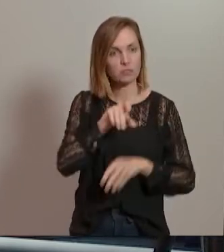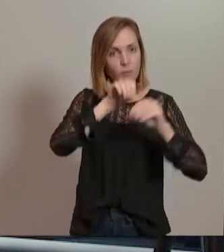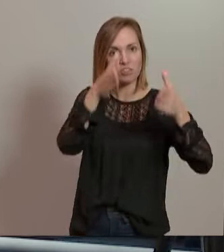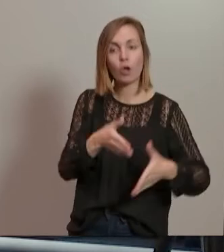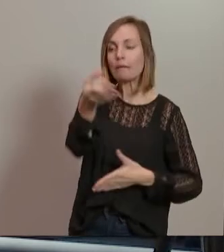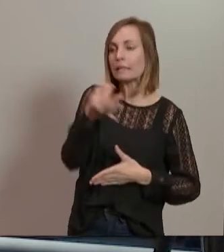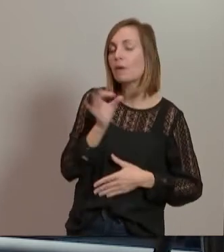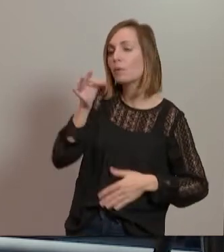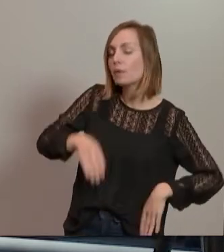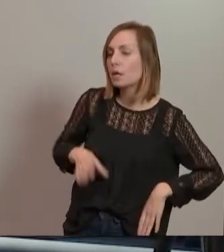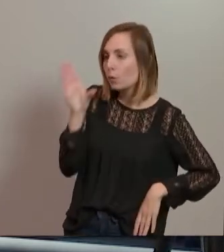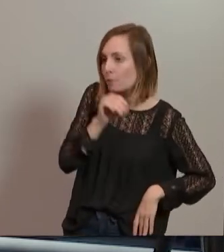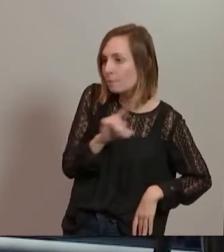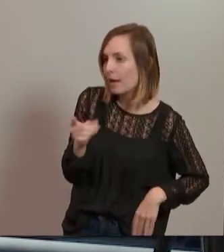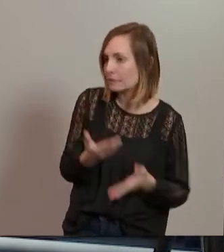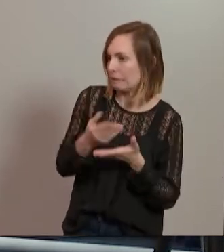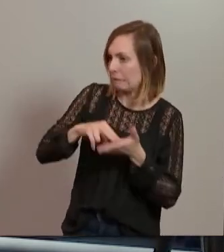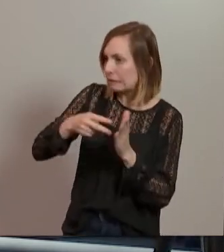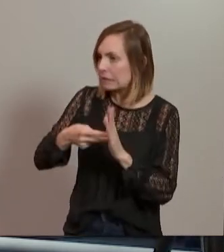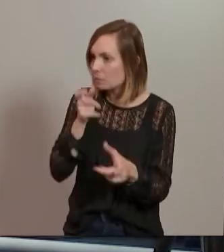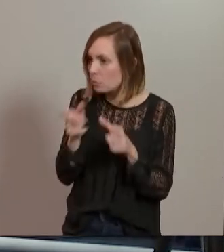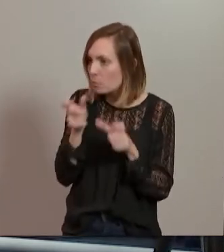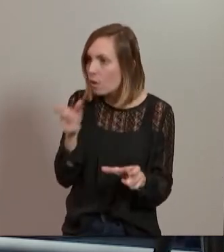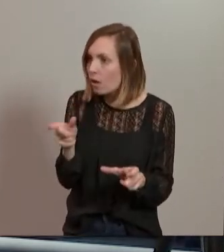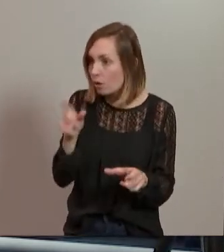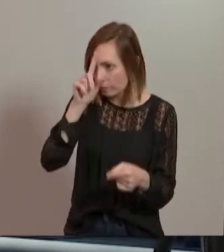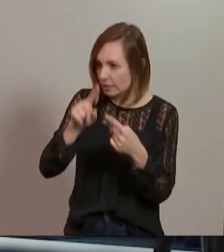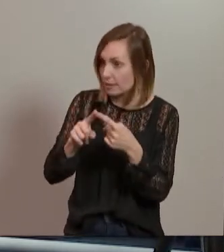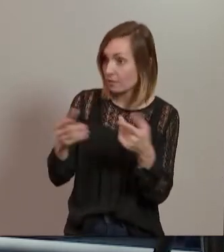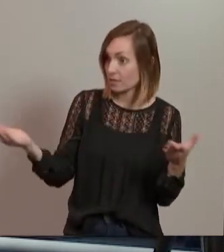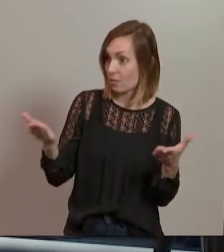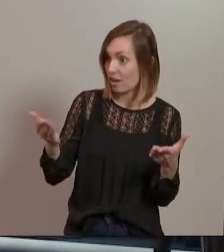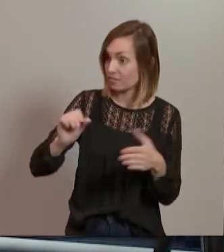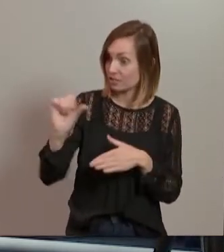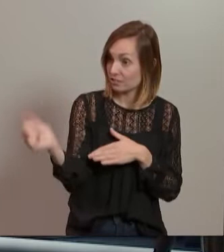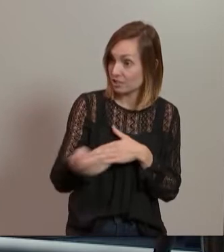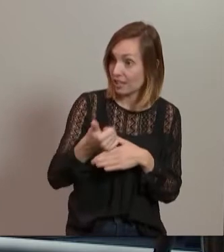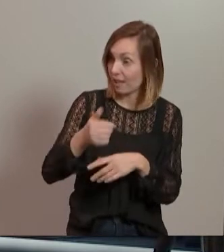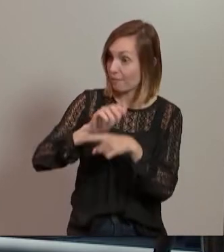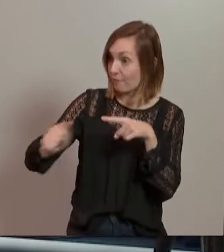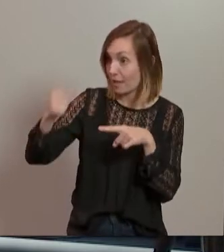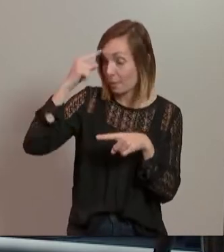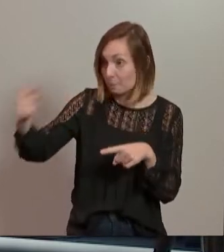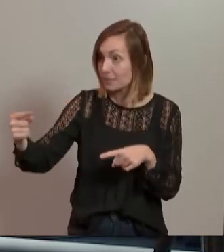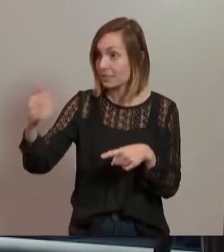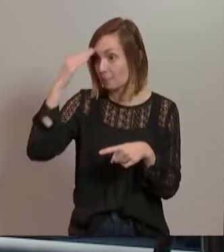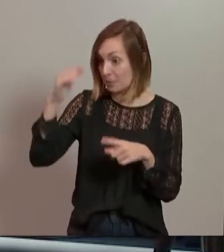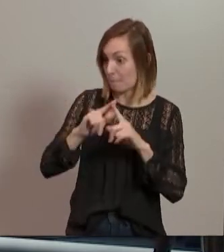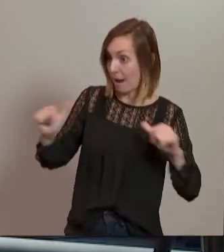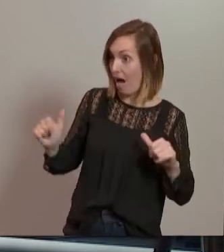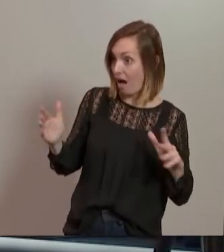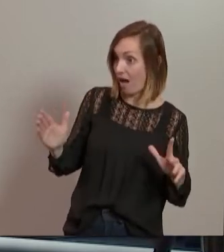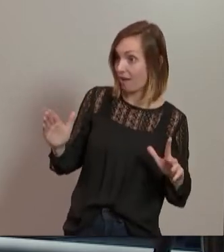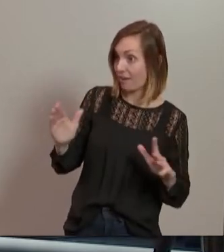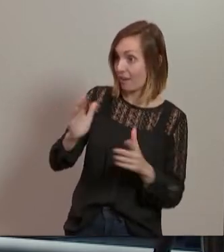mais n'oubliez pas, ça, ce sont que des techniques, ce sont que des mots. Et le but, c'est de faire faire aux gens ce qu'ils ne feraient pas si vous n'étiez pas là. Voilà. Et tous ces